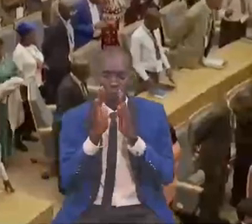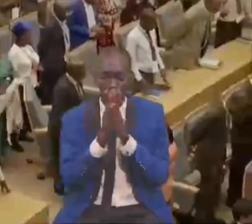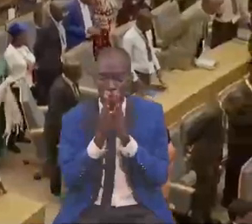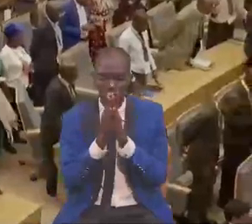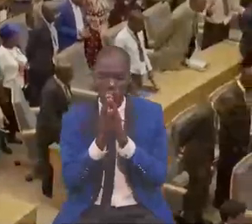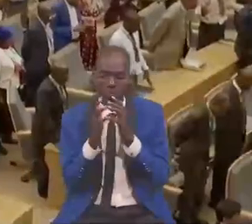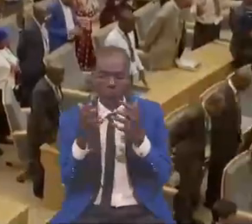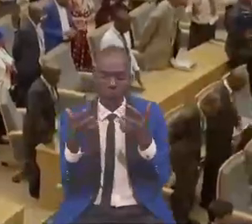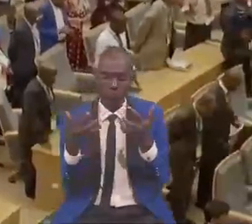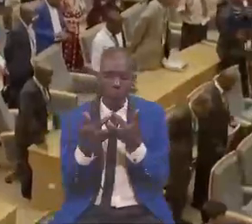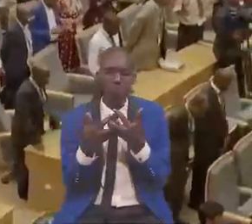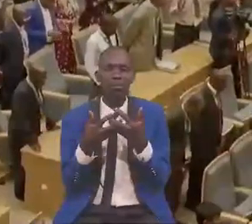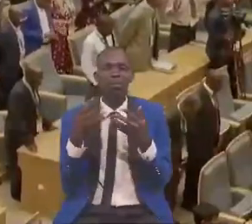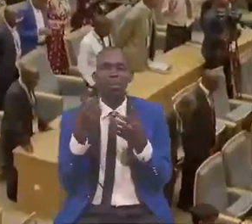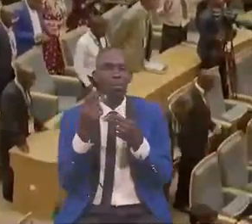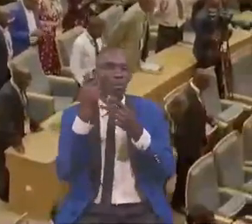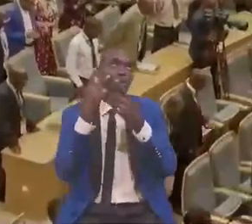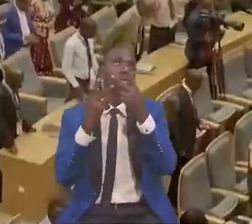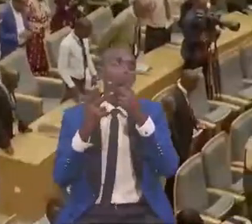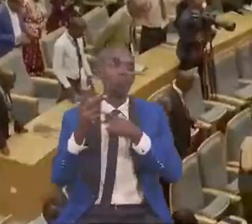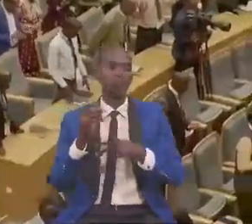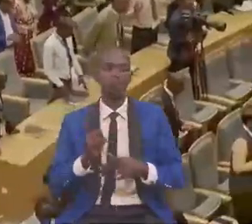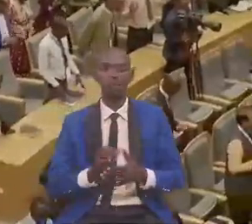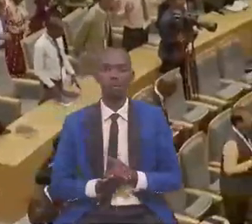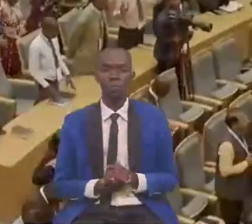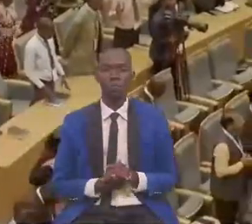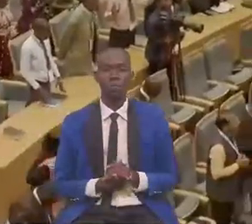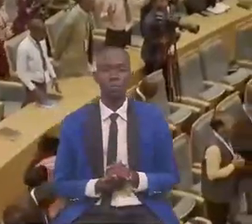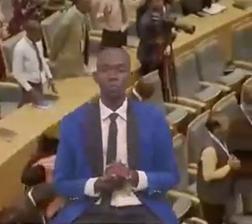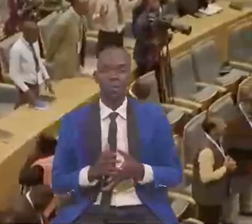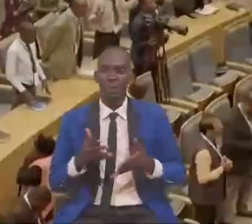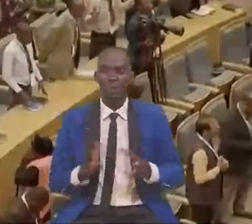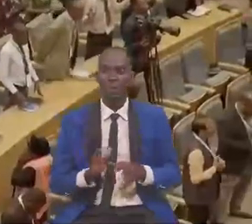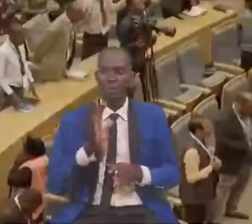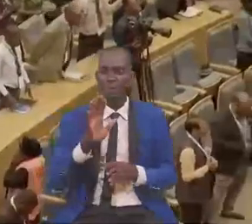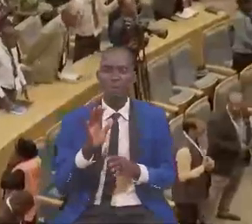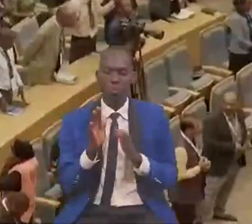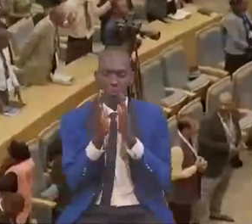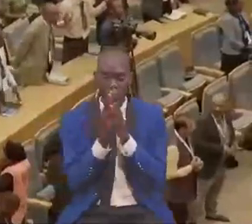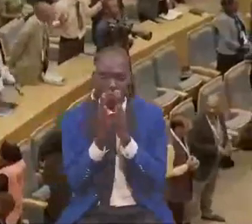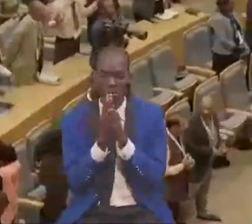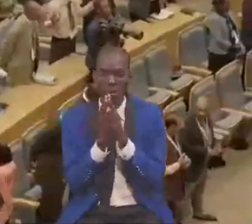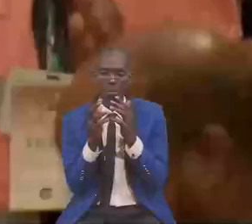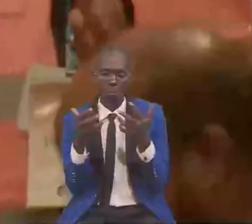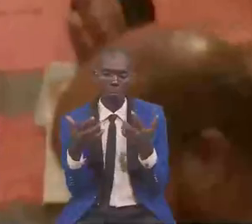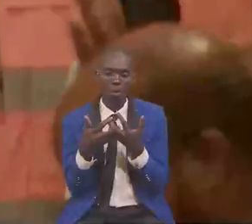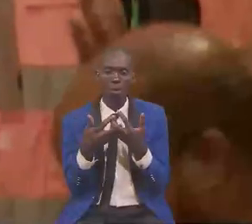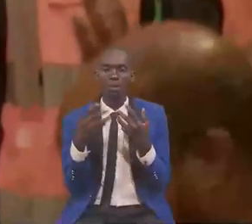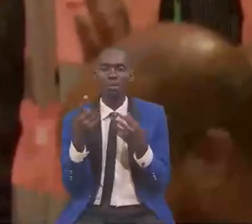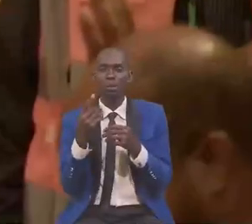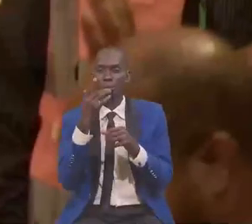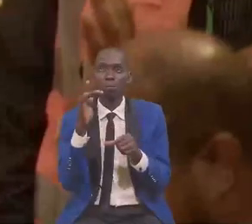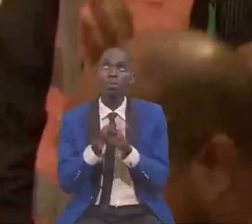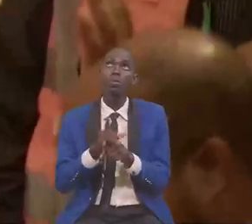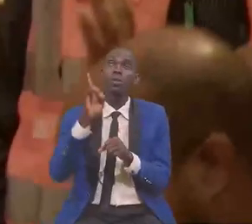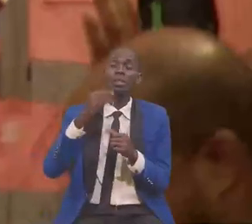Que votre prière soit conforme à la prédiction. Que votre prière soit conforme à la promesse qu'il a faite.